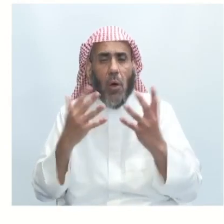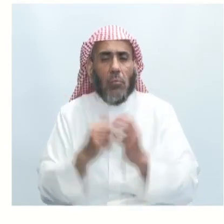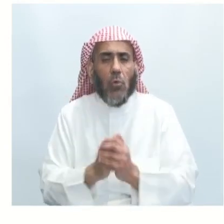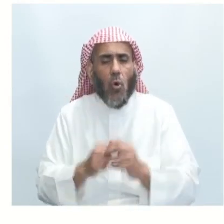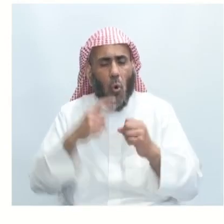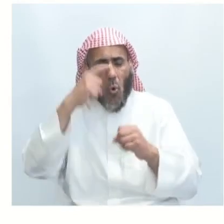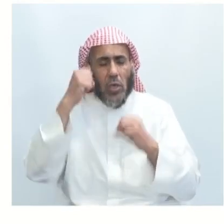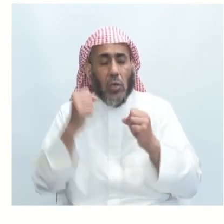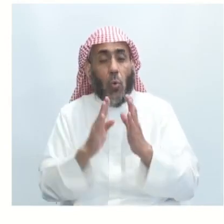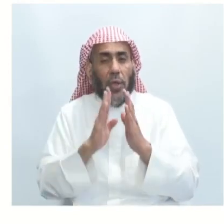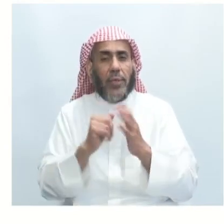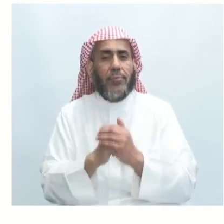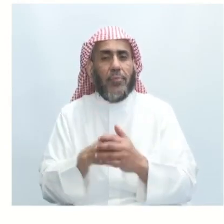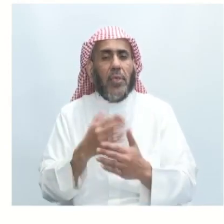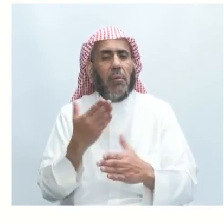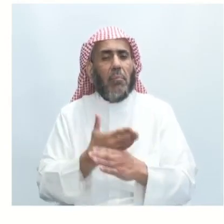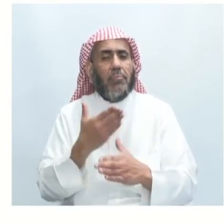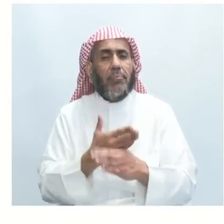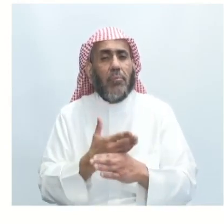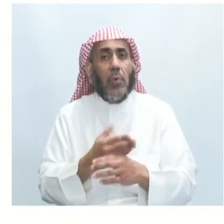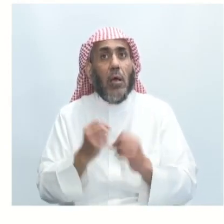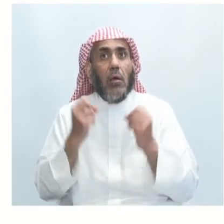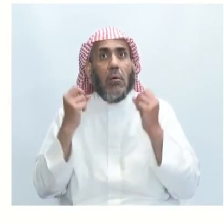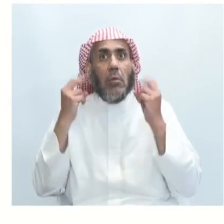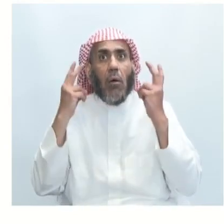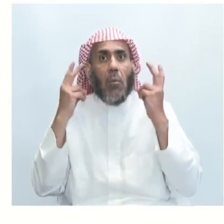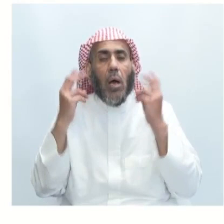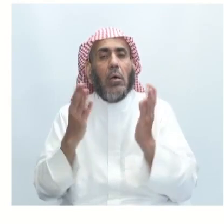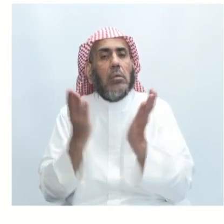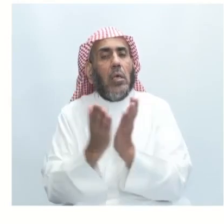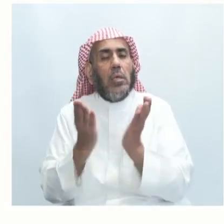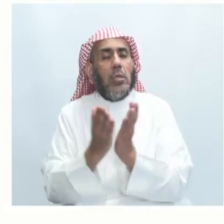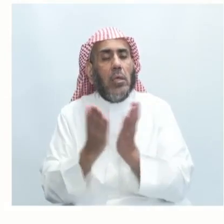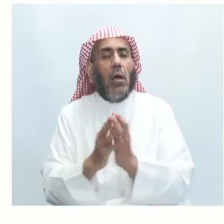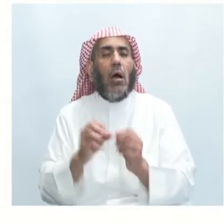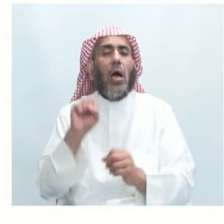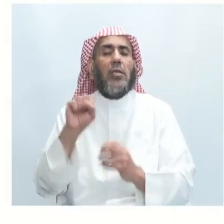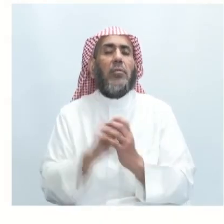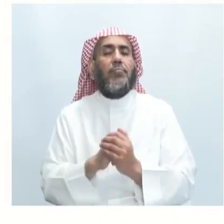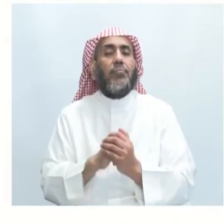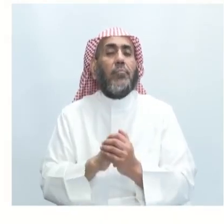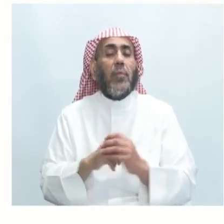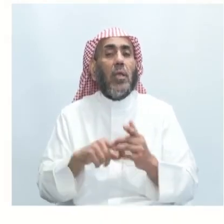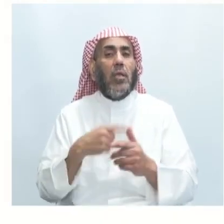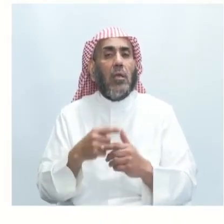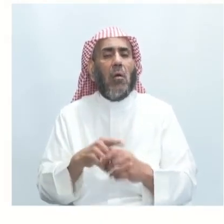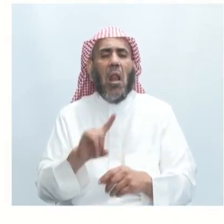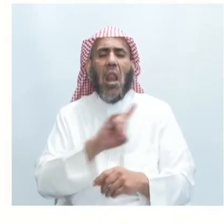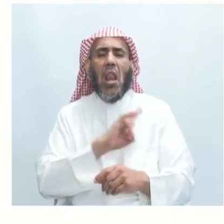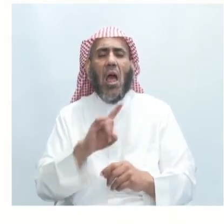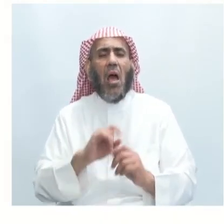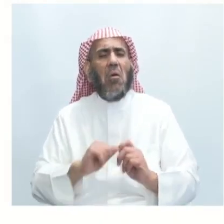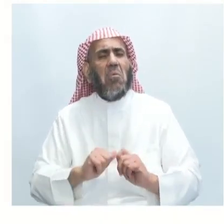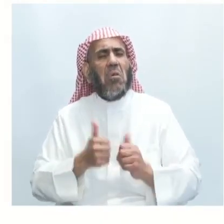وجهده وذهنه لكي كي يستوعب درسا معينا يكون لا اراديا